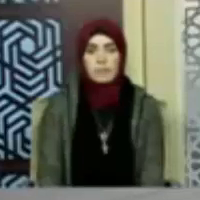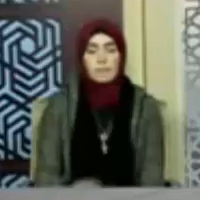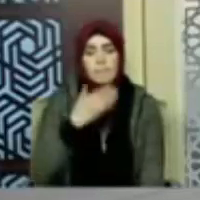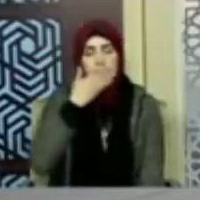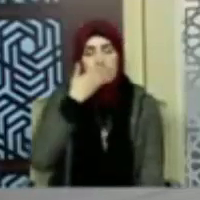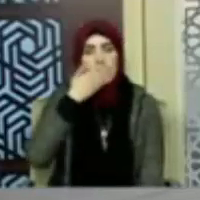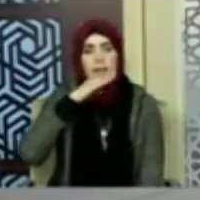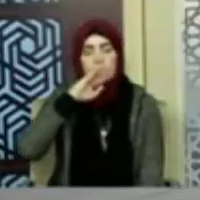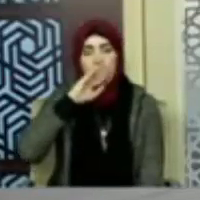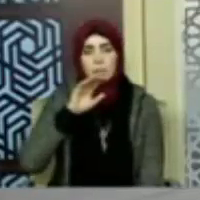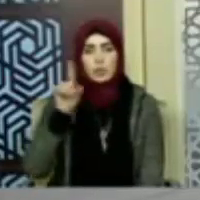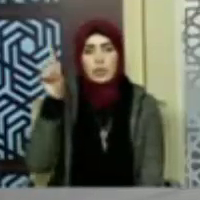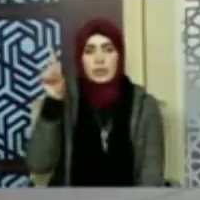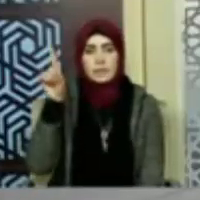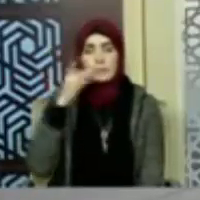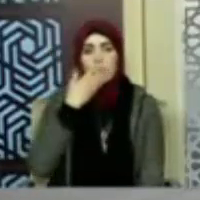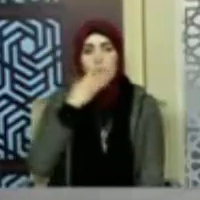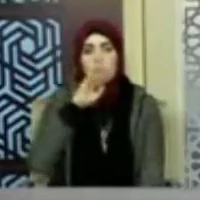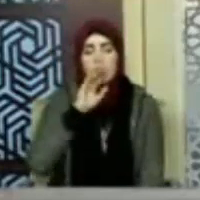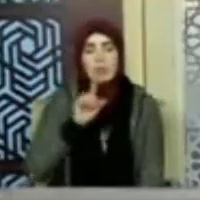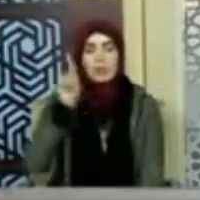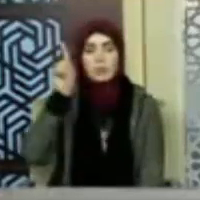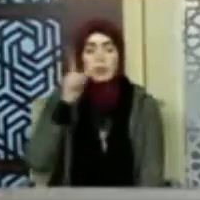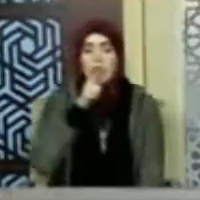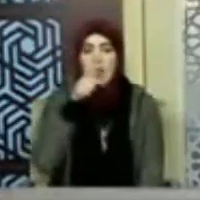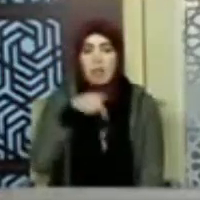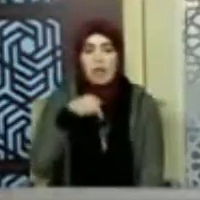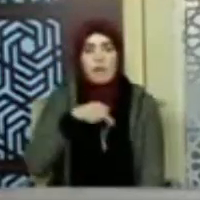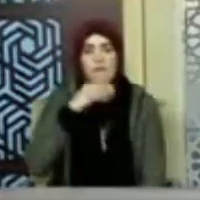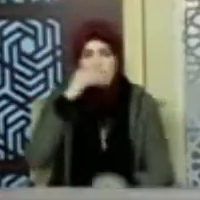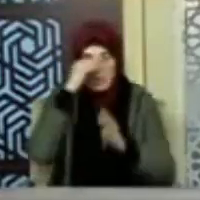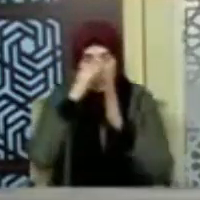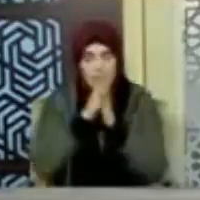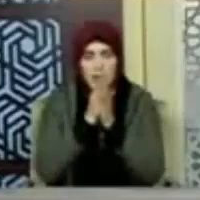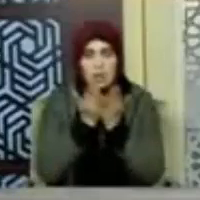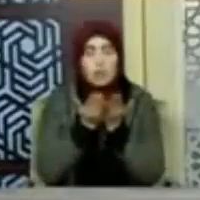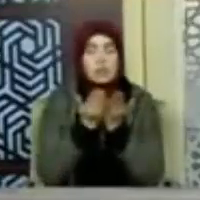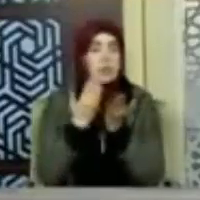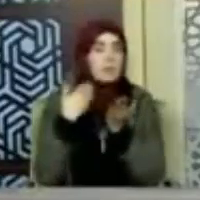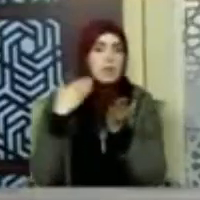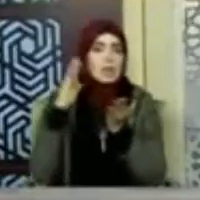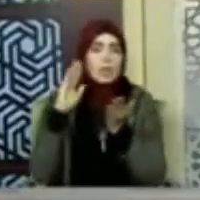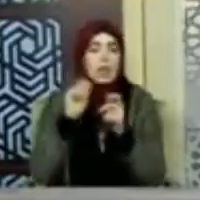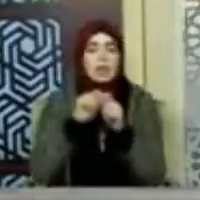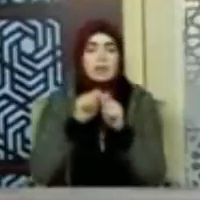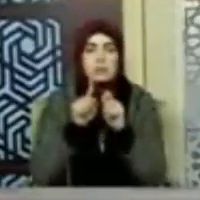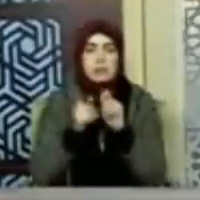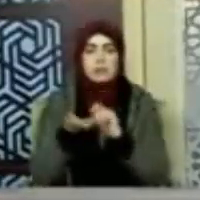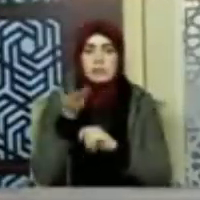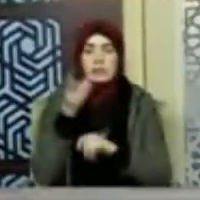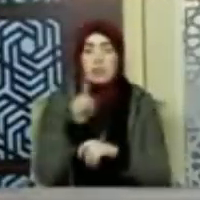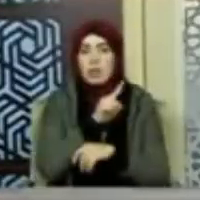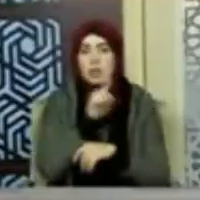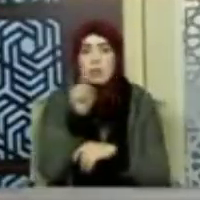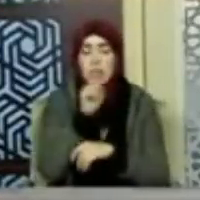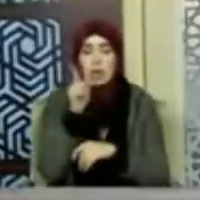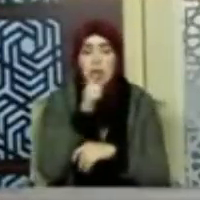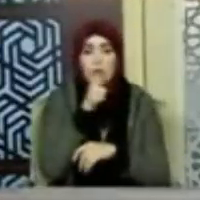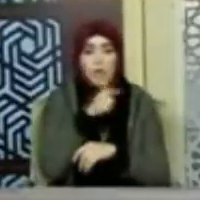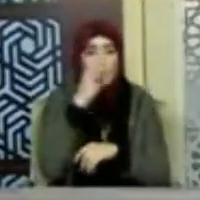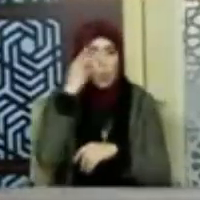الحمد لله، الحمد لله القائل في كتابه العزيز: ولا تقولوا